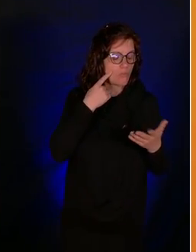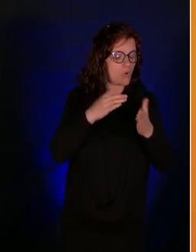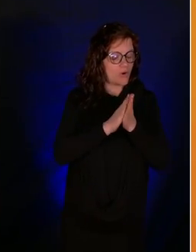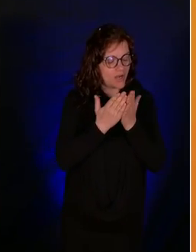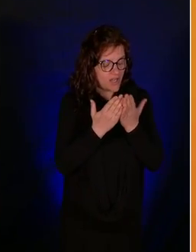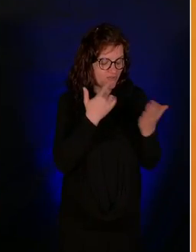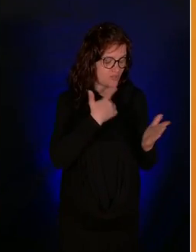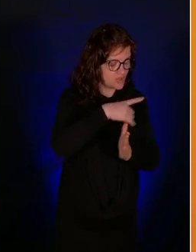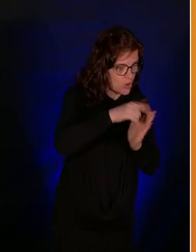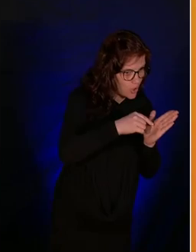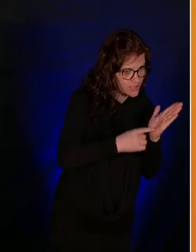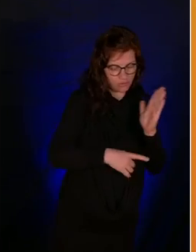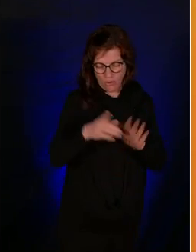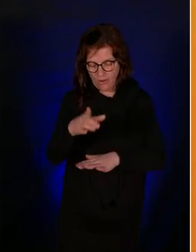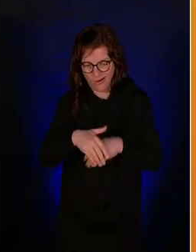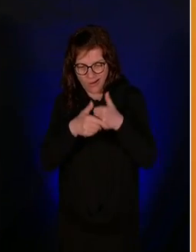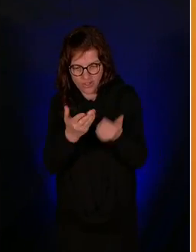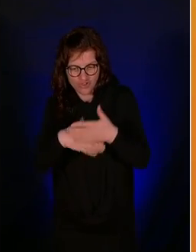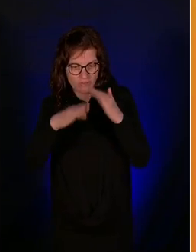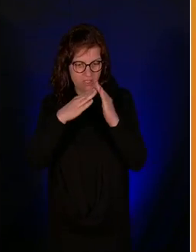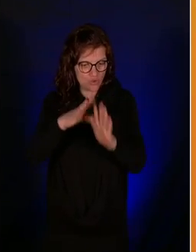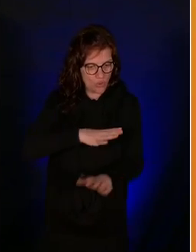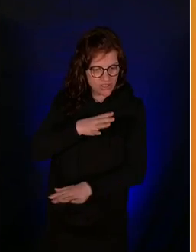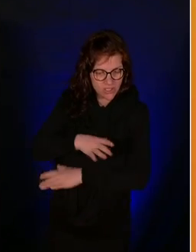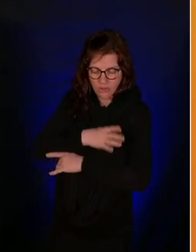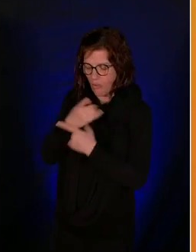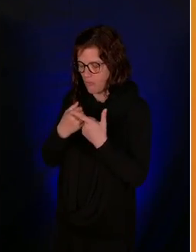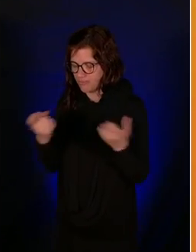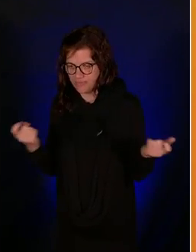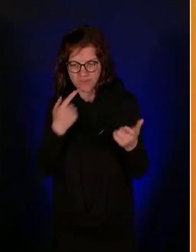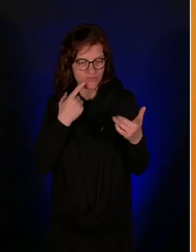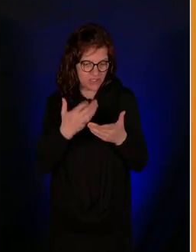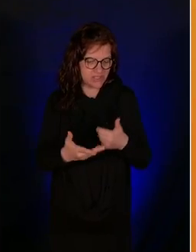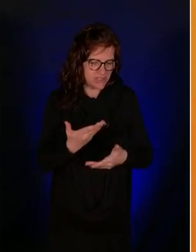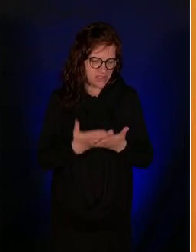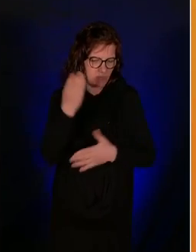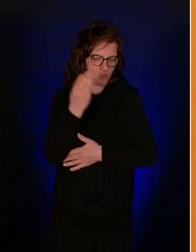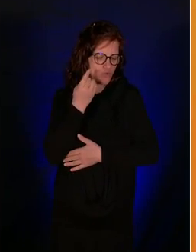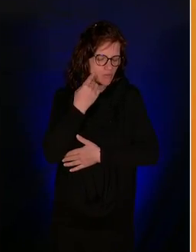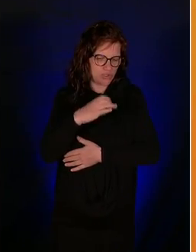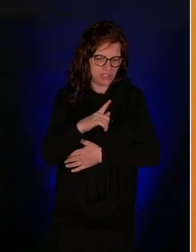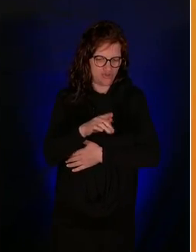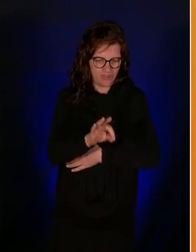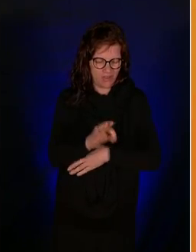les enseignants ou les profs, ça peut l'être pour plein de monde. Et ça, c'est une responsabilité de toute notre CGT. Je vous remercie.